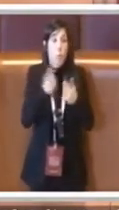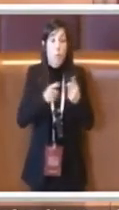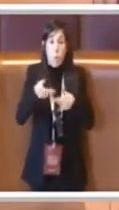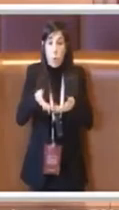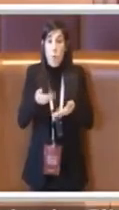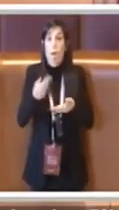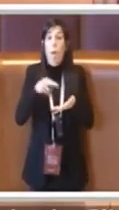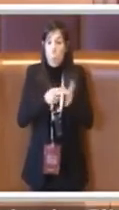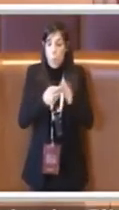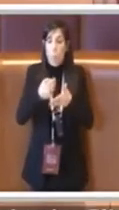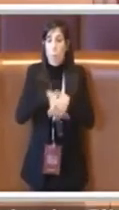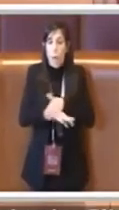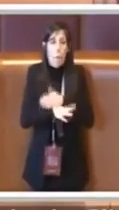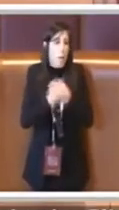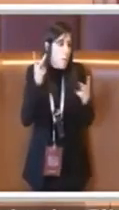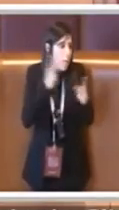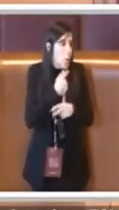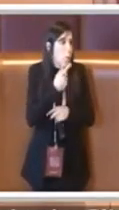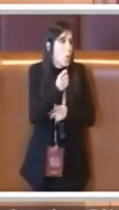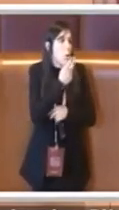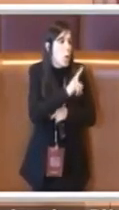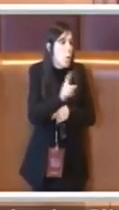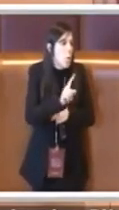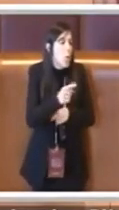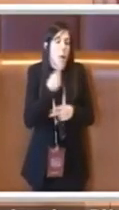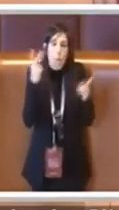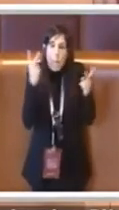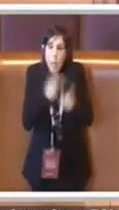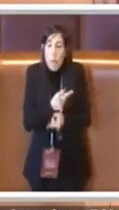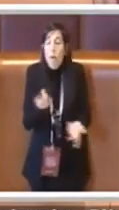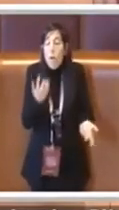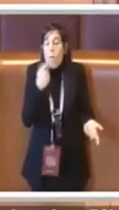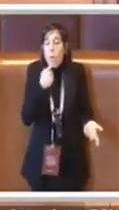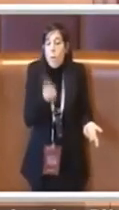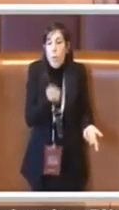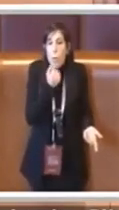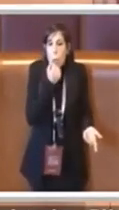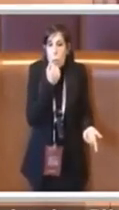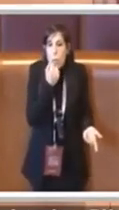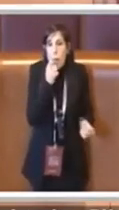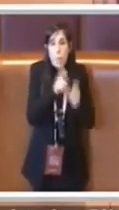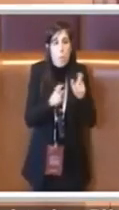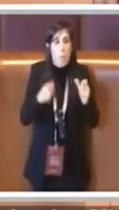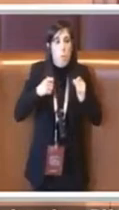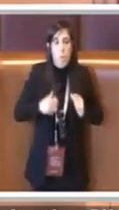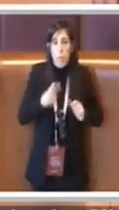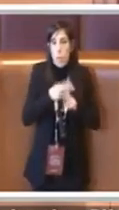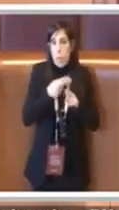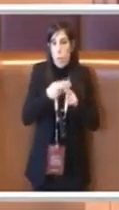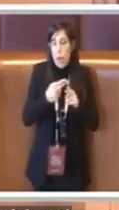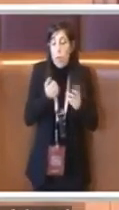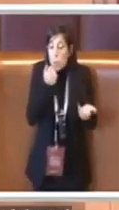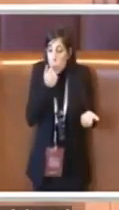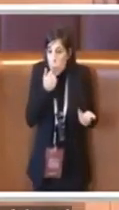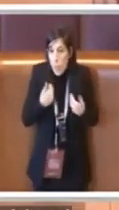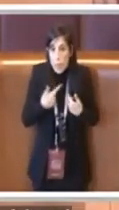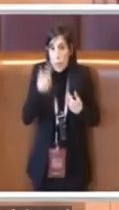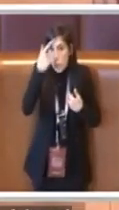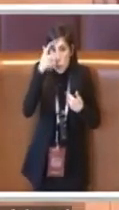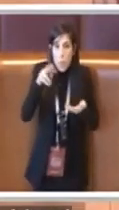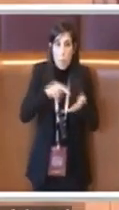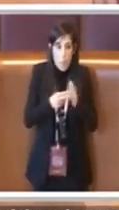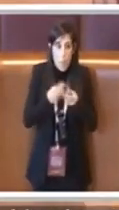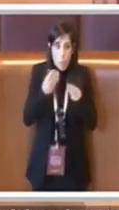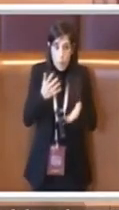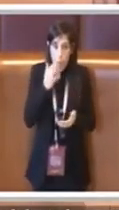che non nego, e anzi anche qui sfrutto l'occasione per scusarmi con i tanti utenti che in questi giorni frequentano soprattutto le